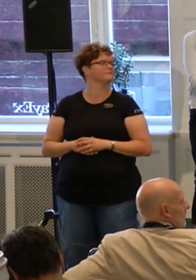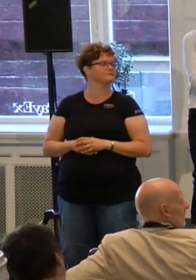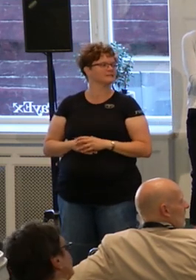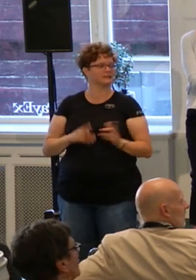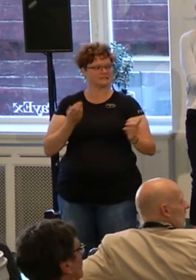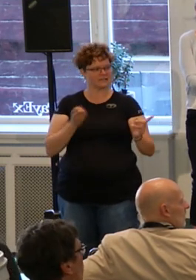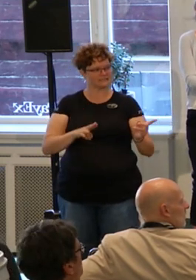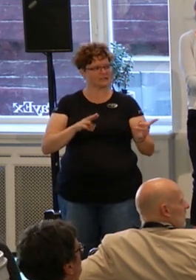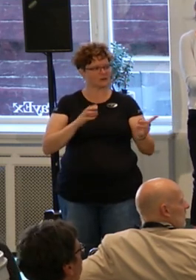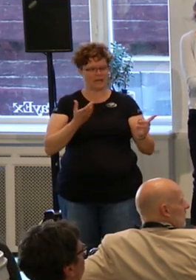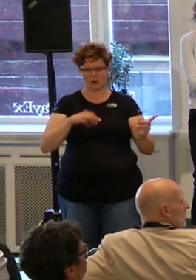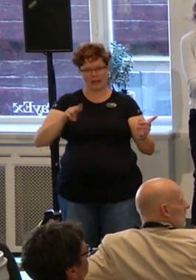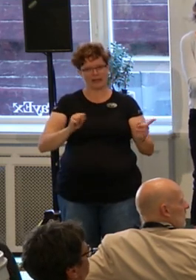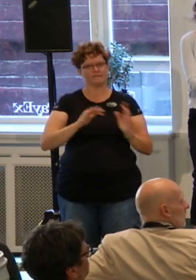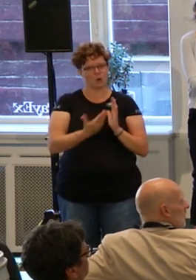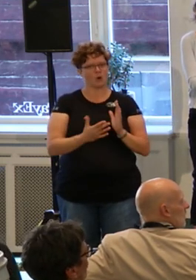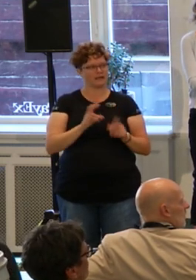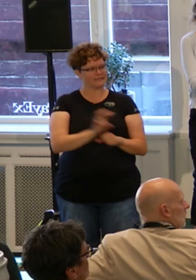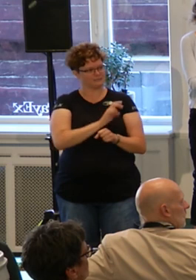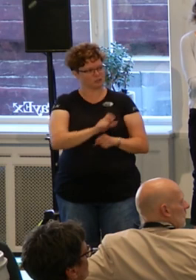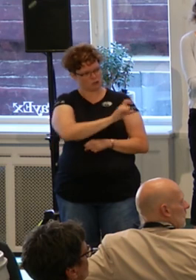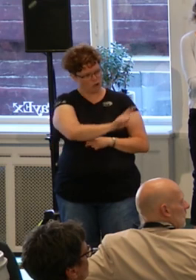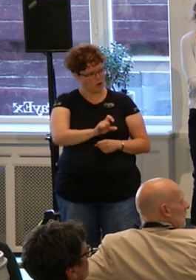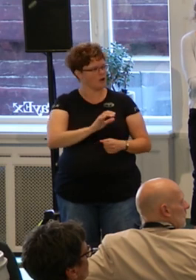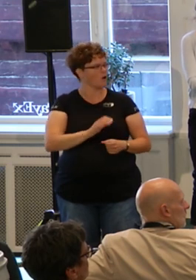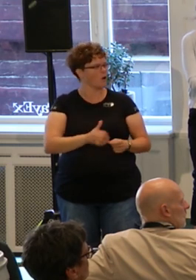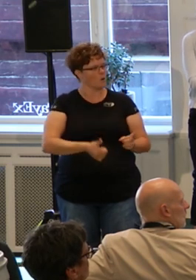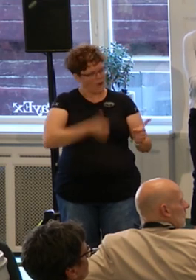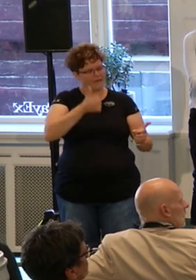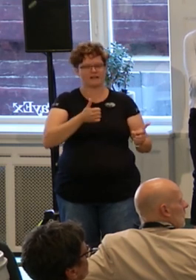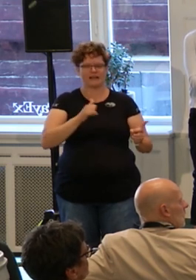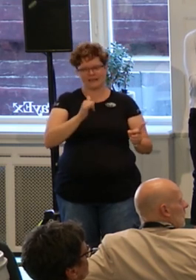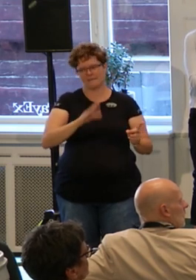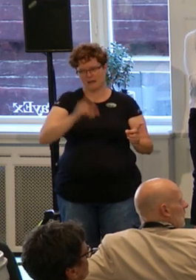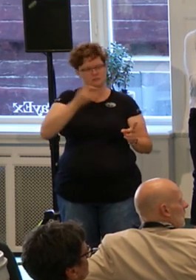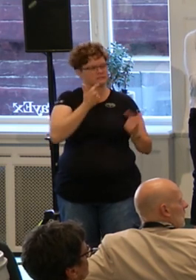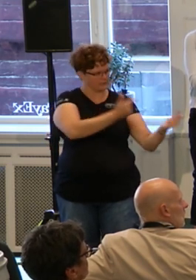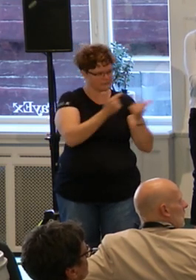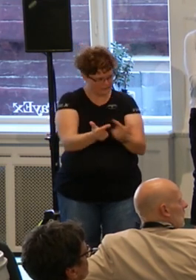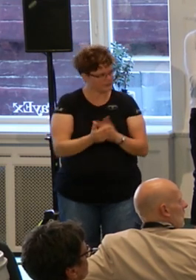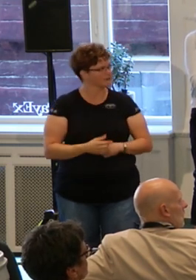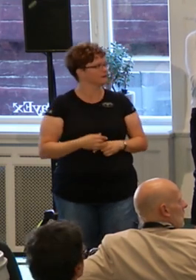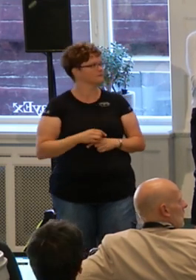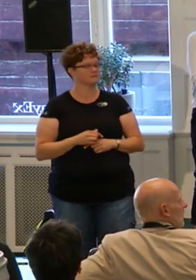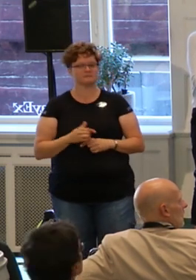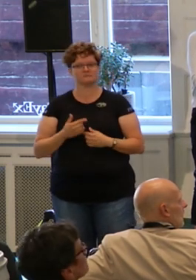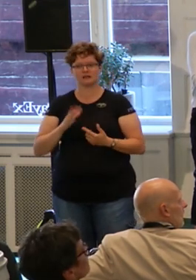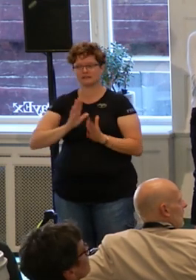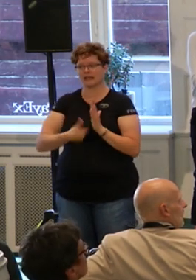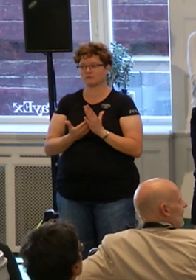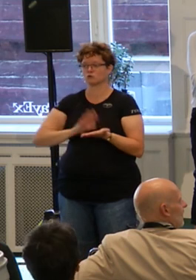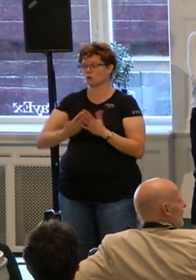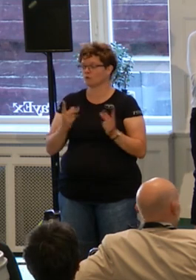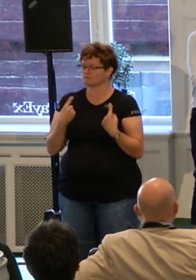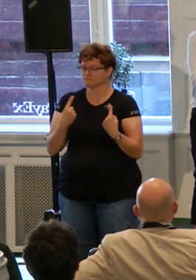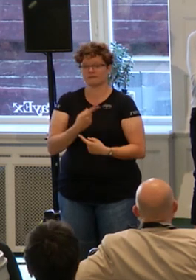Kerstin Åkervall och Caroline Tandefelt som är inspektören och miljöchefen i Malmö tackar vi så väldigt mycket. De fantastiska